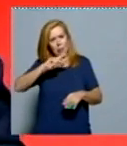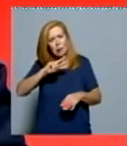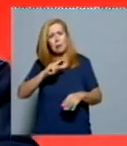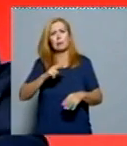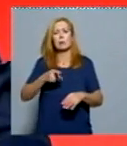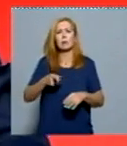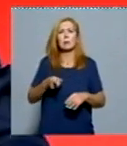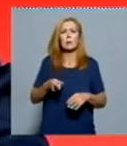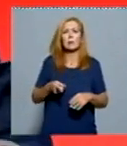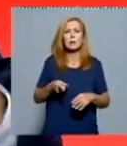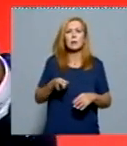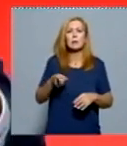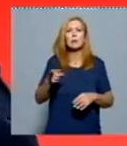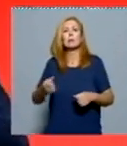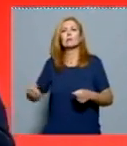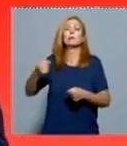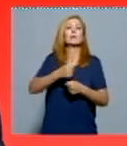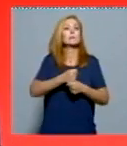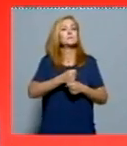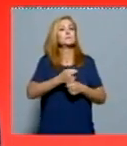βγήκε με το πρόσωπο